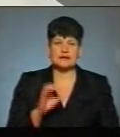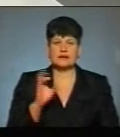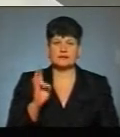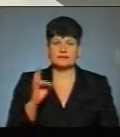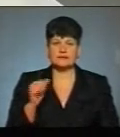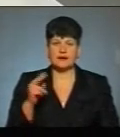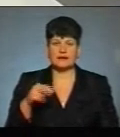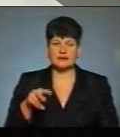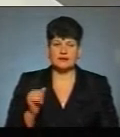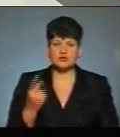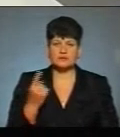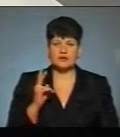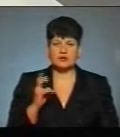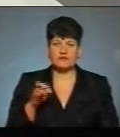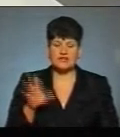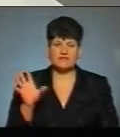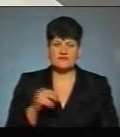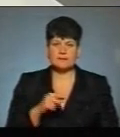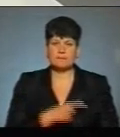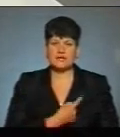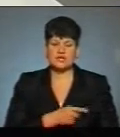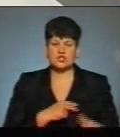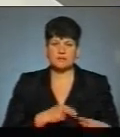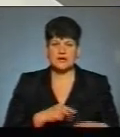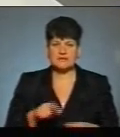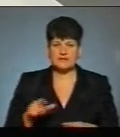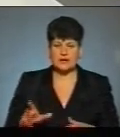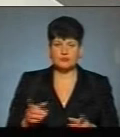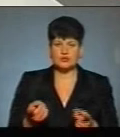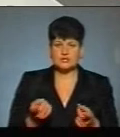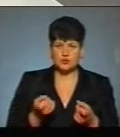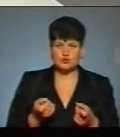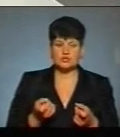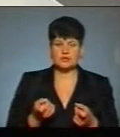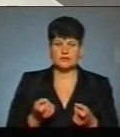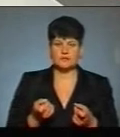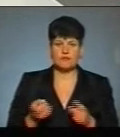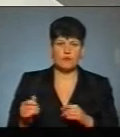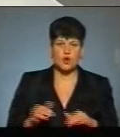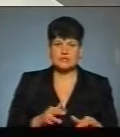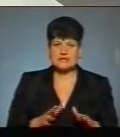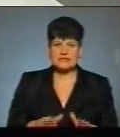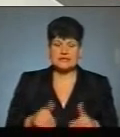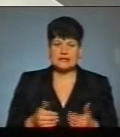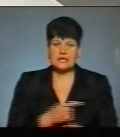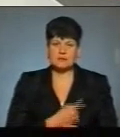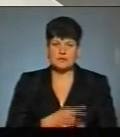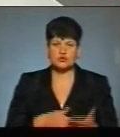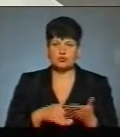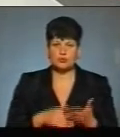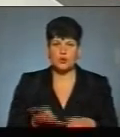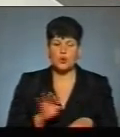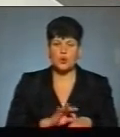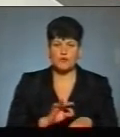що з 1 квітня всім медичним працівникам, які будуть залучені безпосередньо в процесі надання медичної допомоги хворим